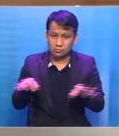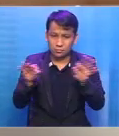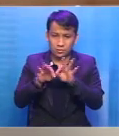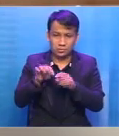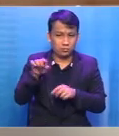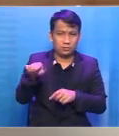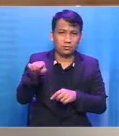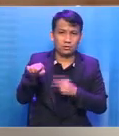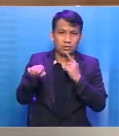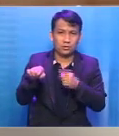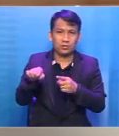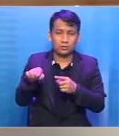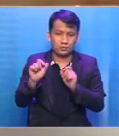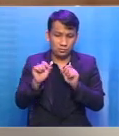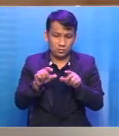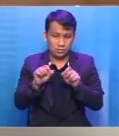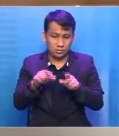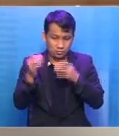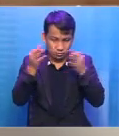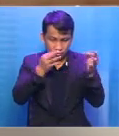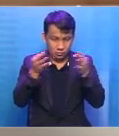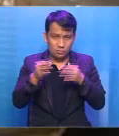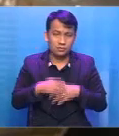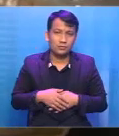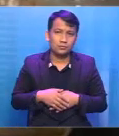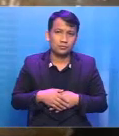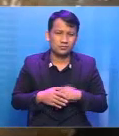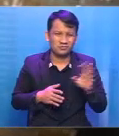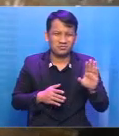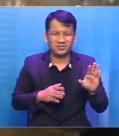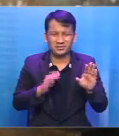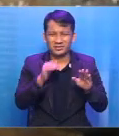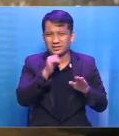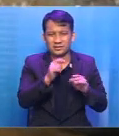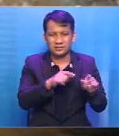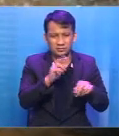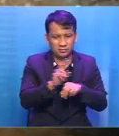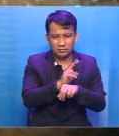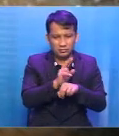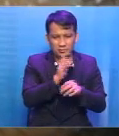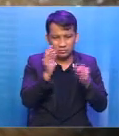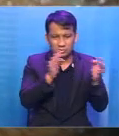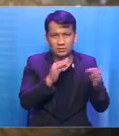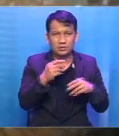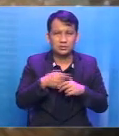mga dealer. Huwag na yung user na mahirap.